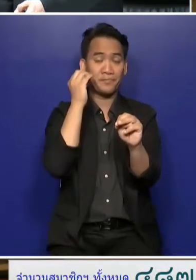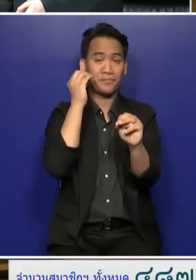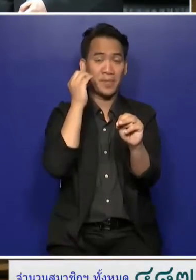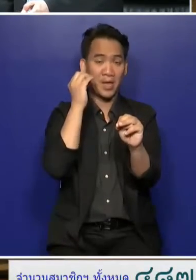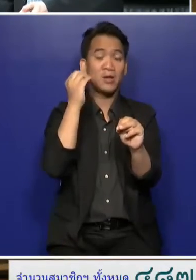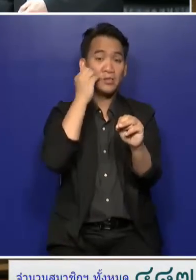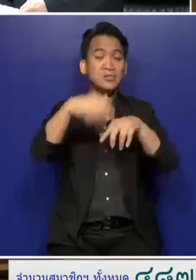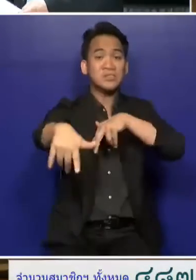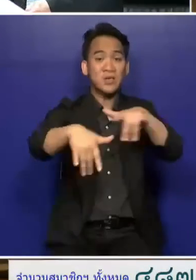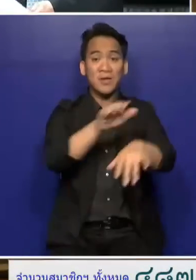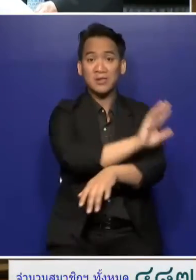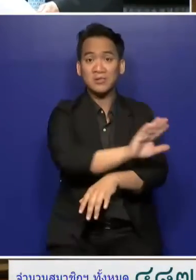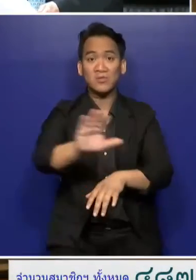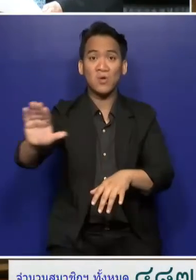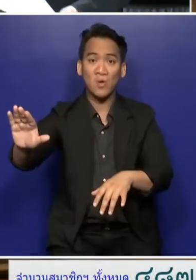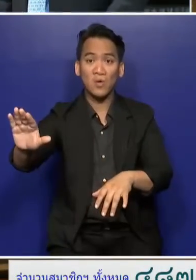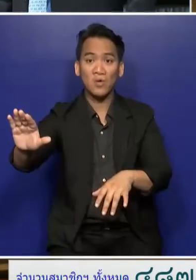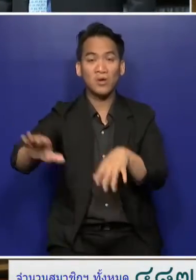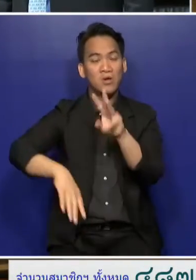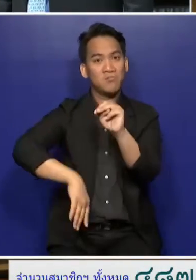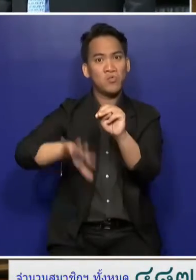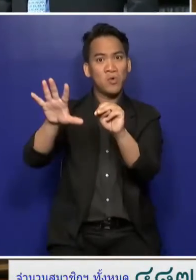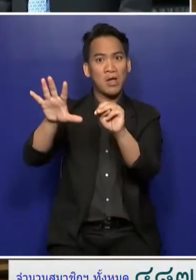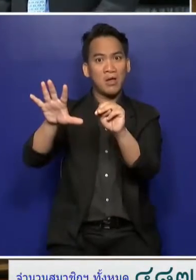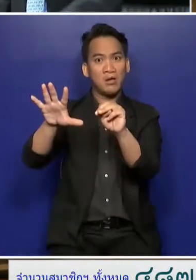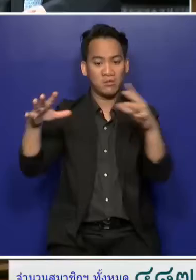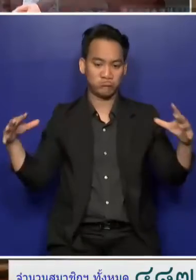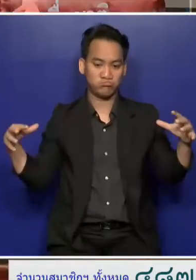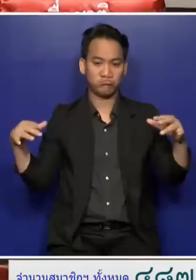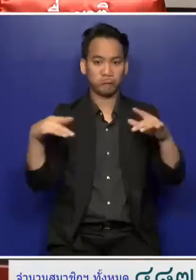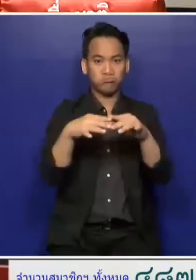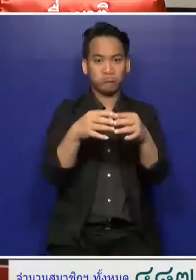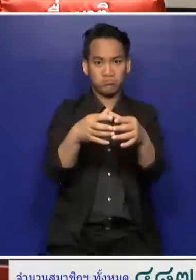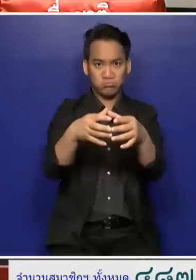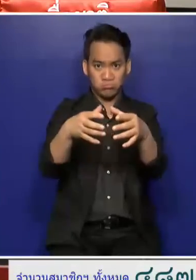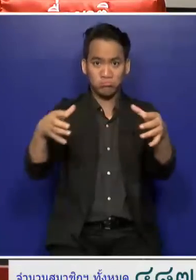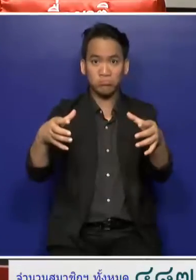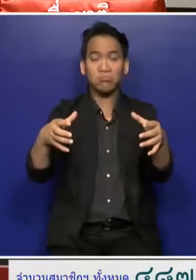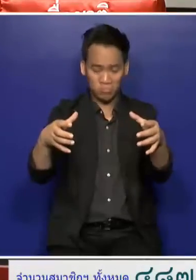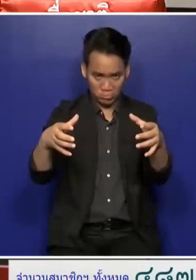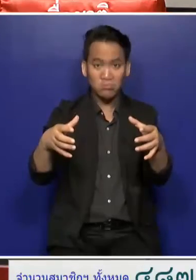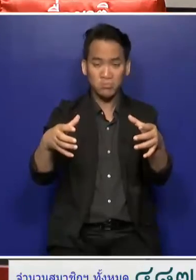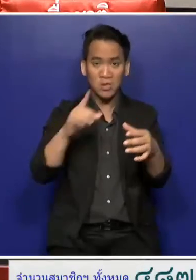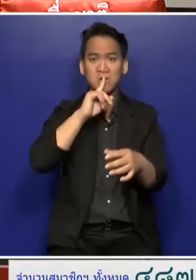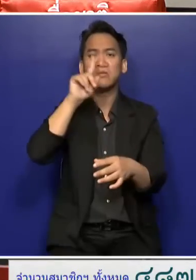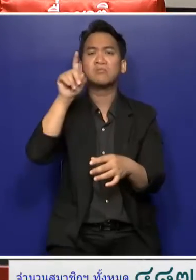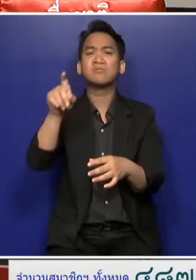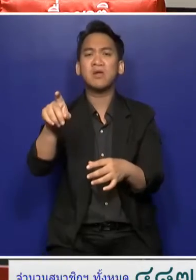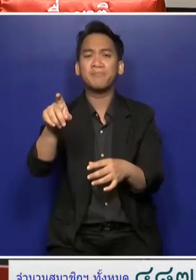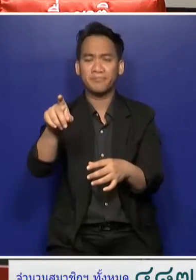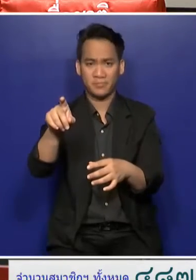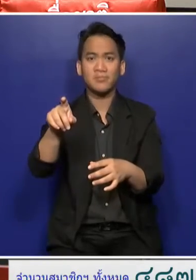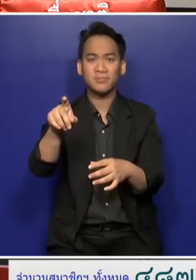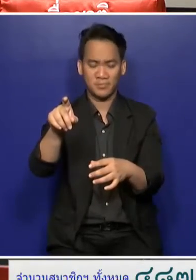นมนางหมู่5ถึงได้รวมตัวกันมาร้องเรียนและขอความอนุเคราะห์มาอย่างผมในนามของพรรคเพื่อชาติ